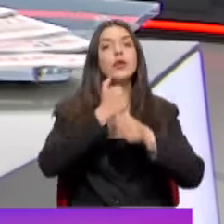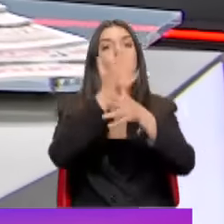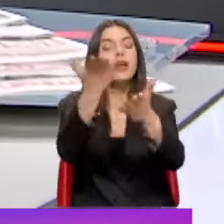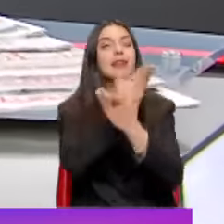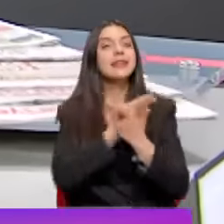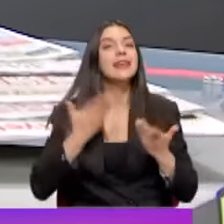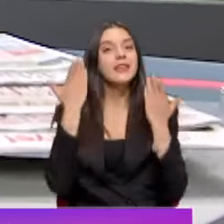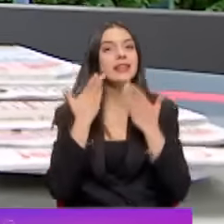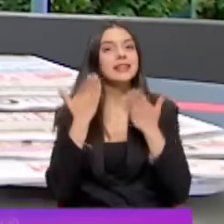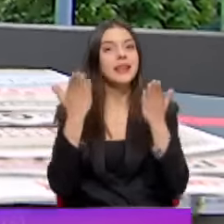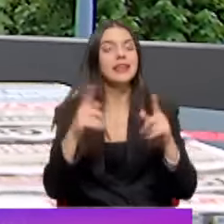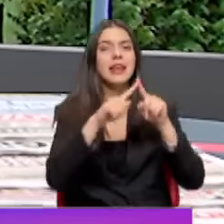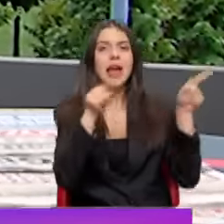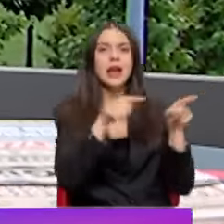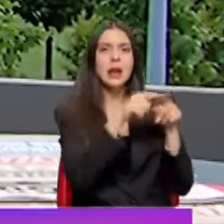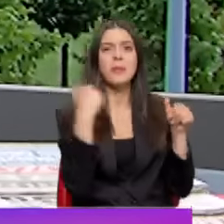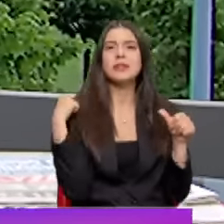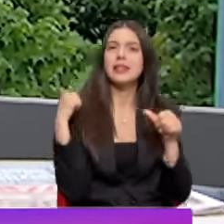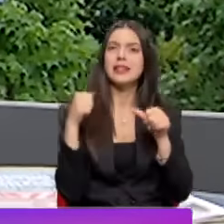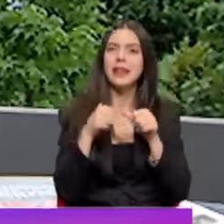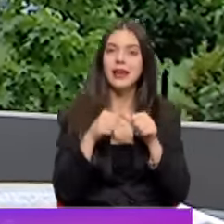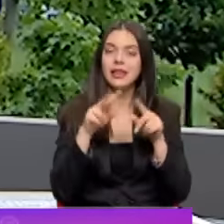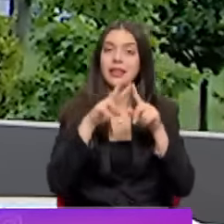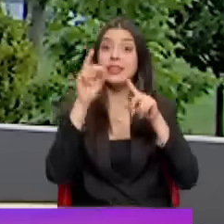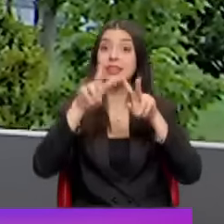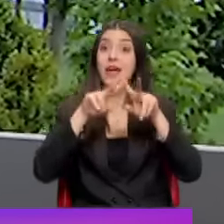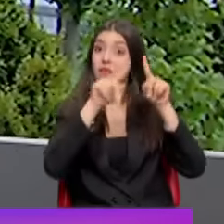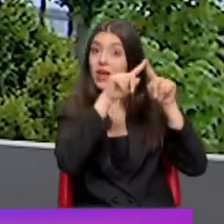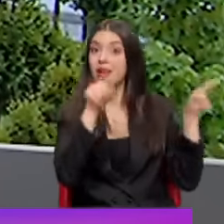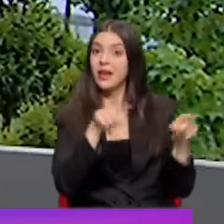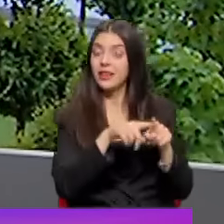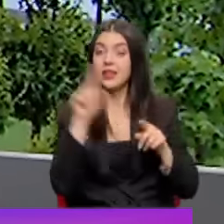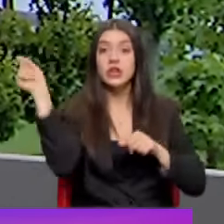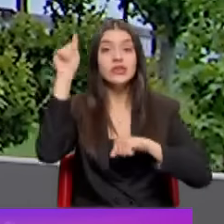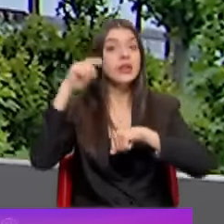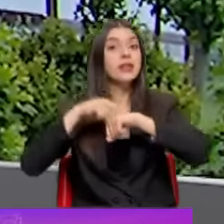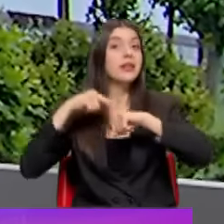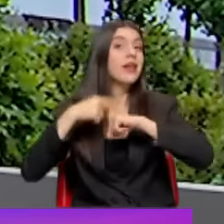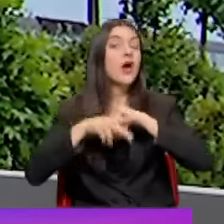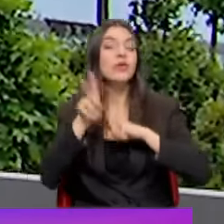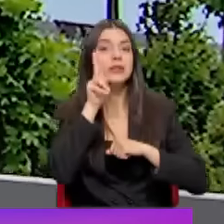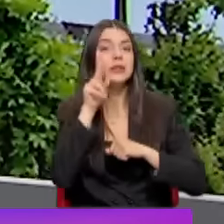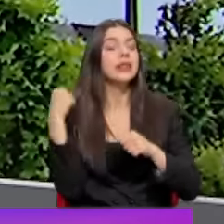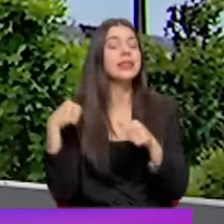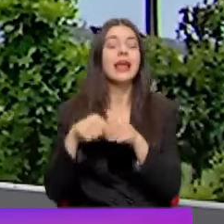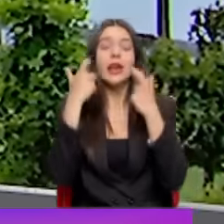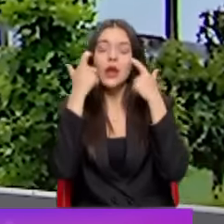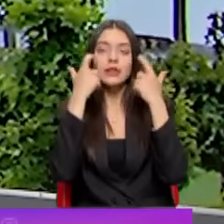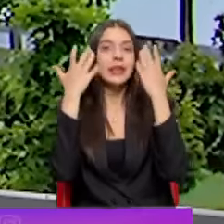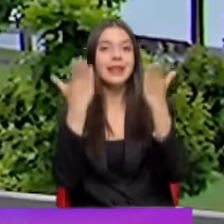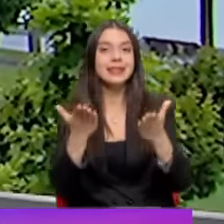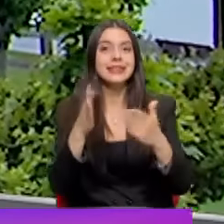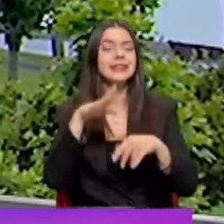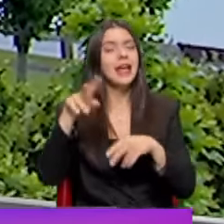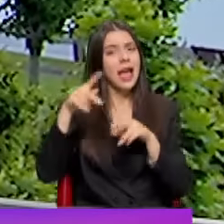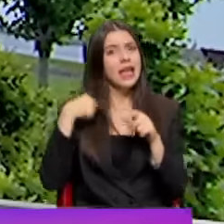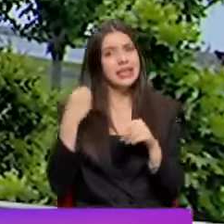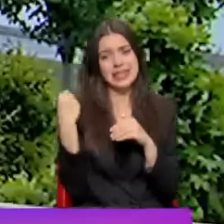Günaydın sevgili izleyenler ekran başına nav ekranlarına çalar saat Hafta sonuna bir kez daha hoş geldiniz aramıza yeni